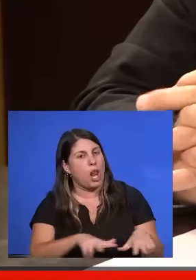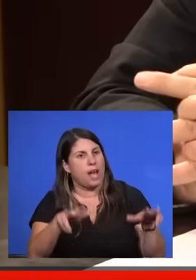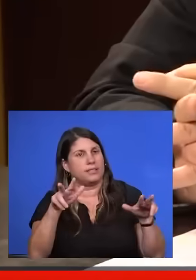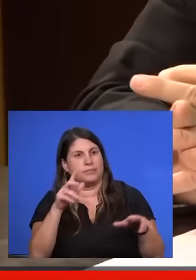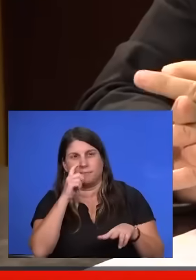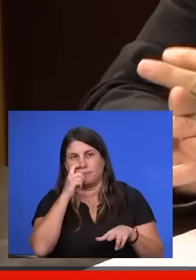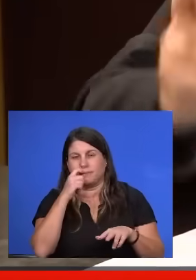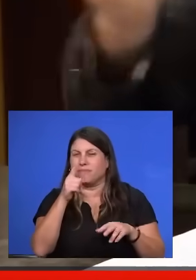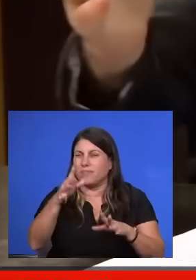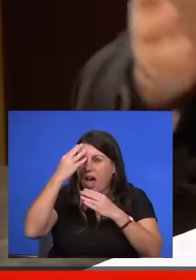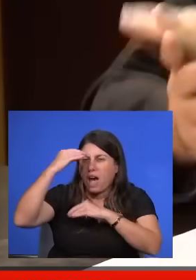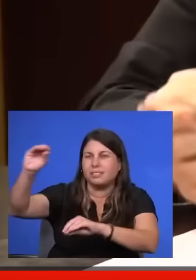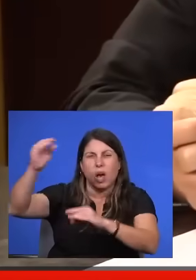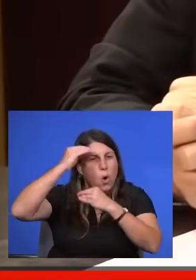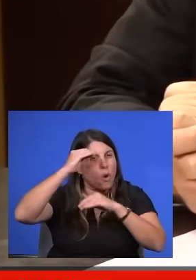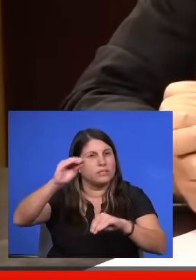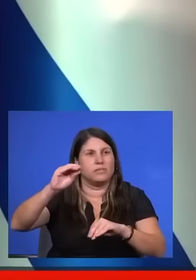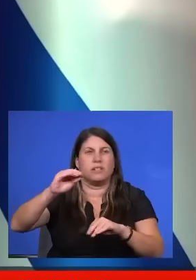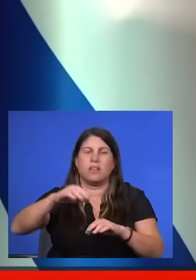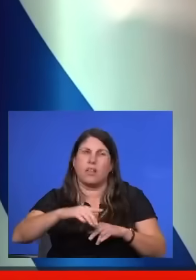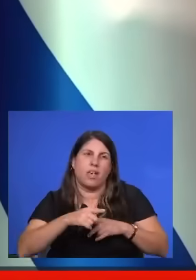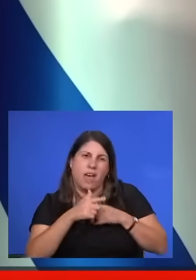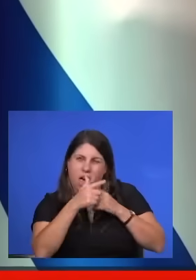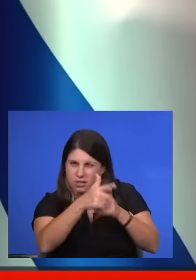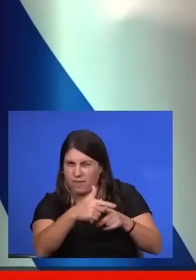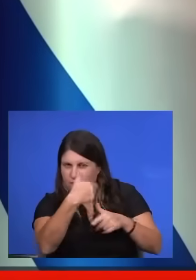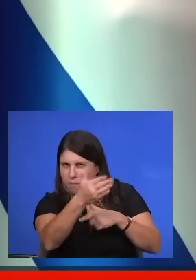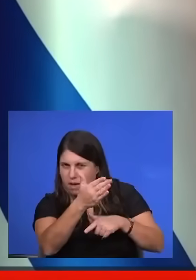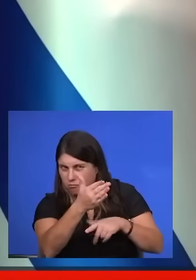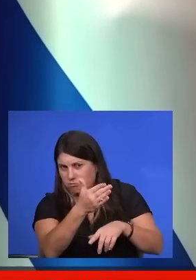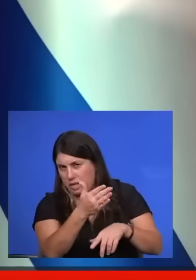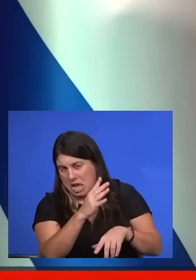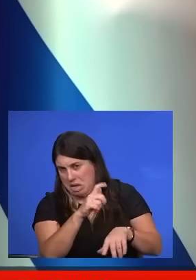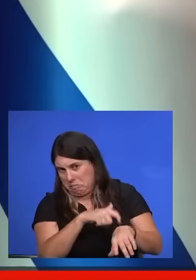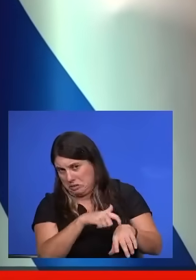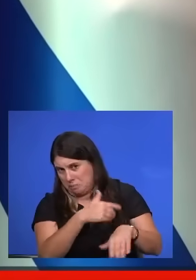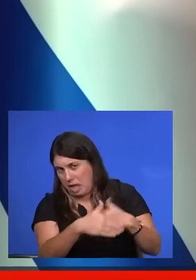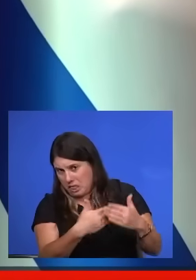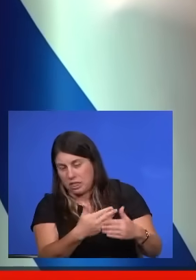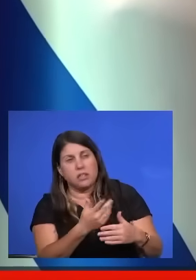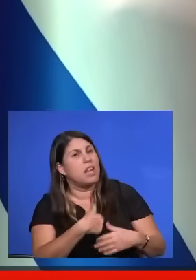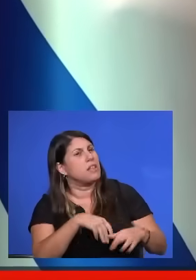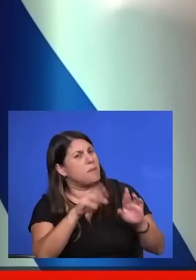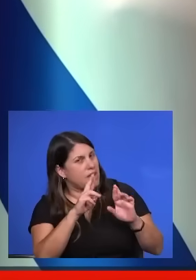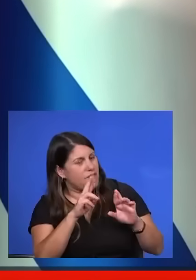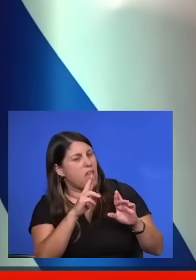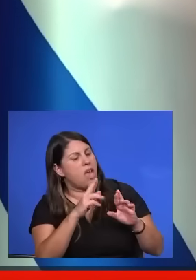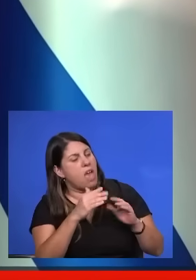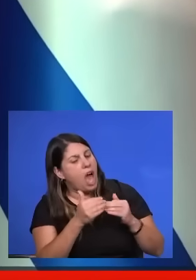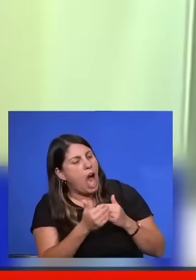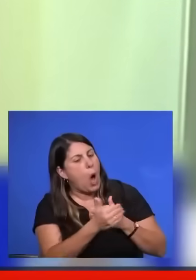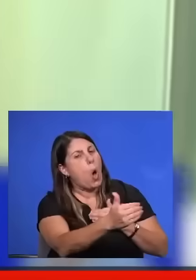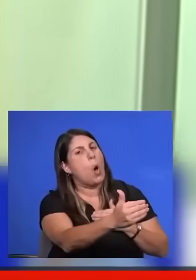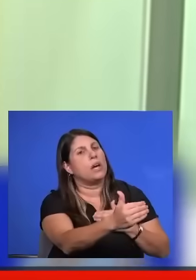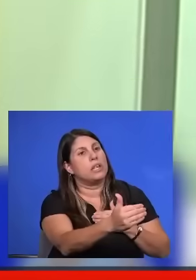ההצהרות. הסבב הבא הוא עניין של זמן. שאני מקווה שיהיה ארוך ככל שאפשר, ואם אפשר שלא